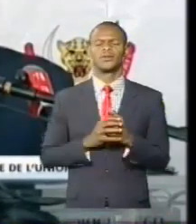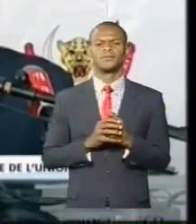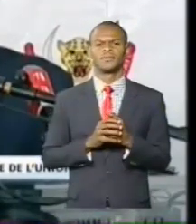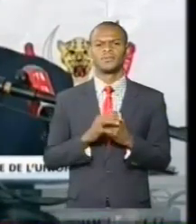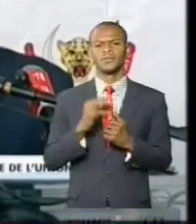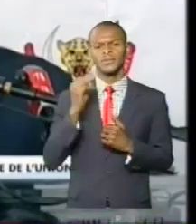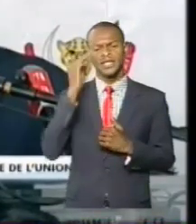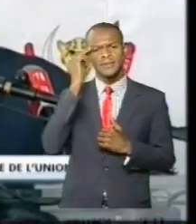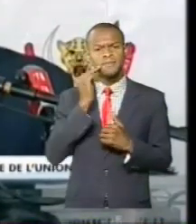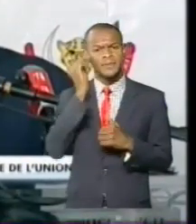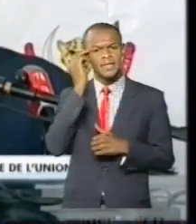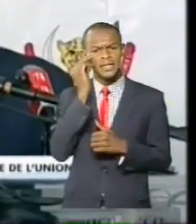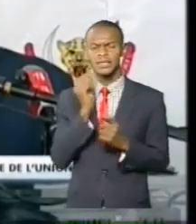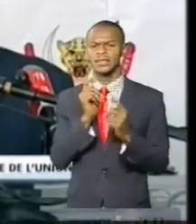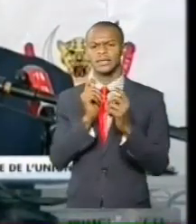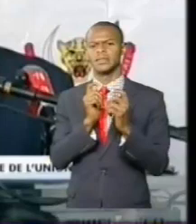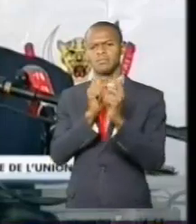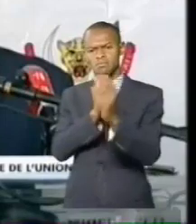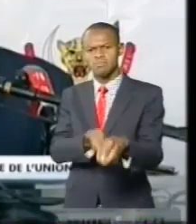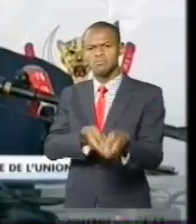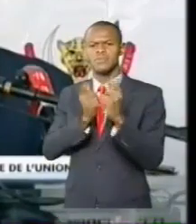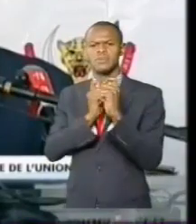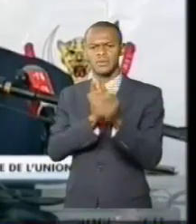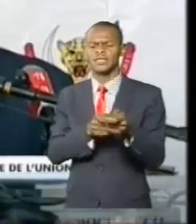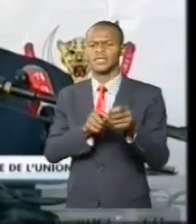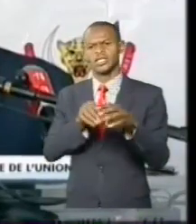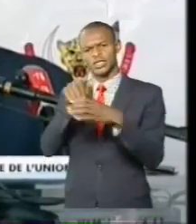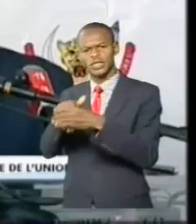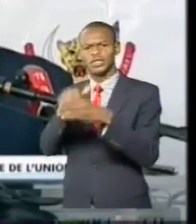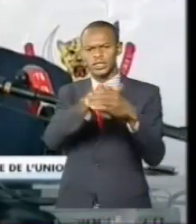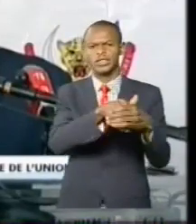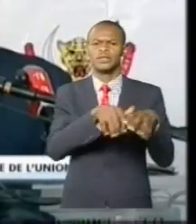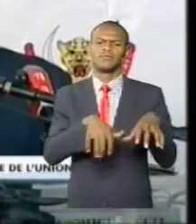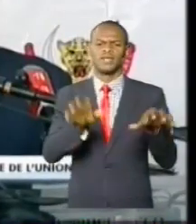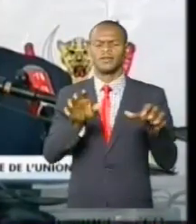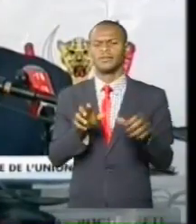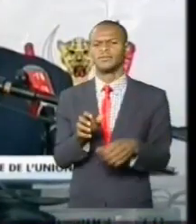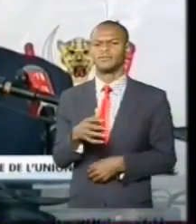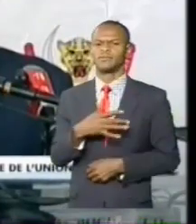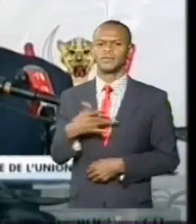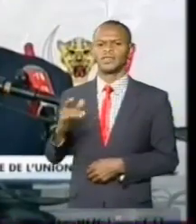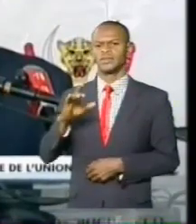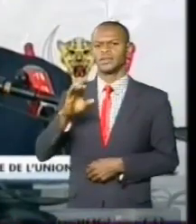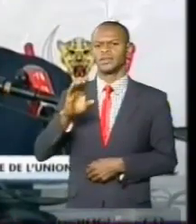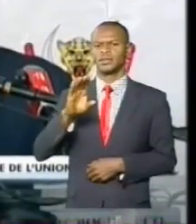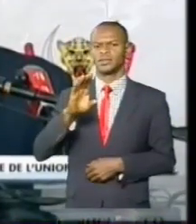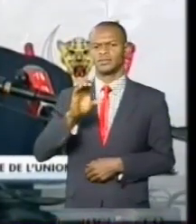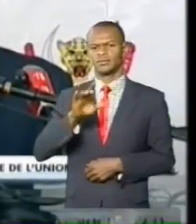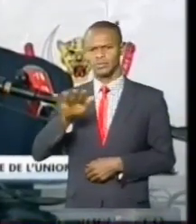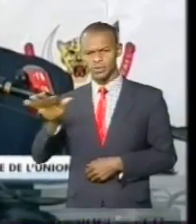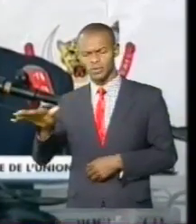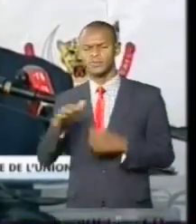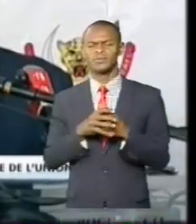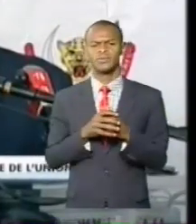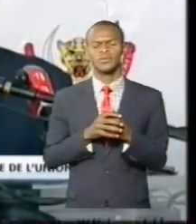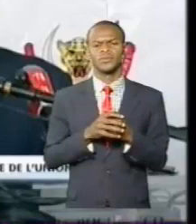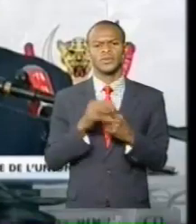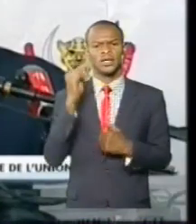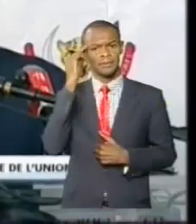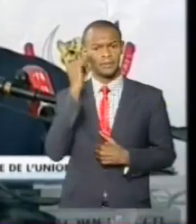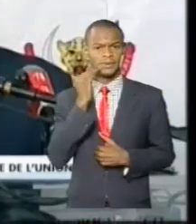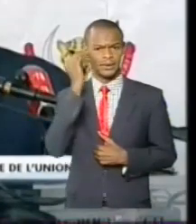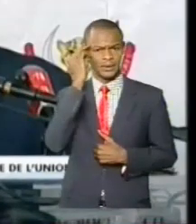M. Jonathan Bialosuka Wata. Ministre du Développement Rural, M.